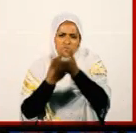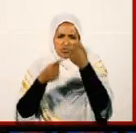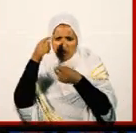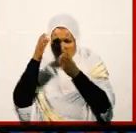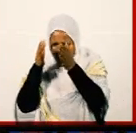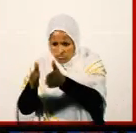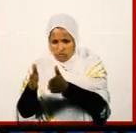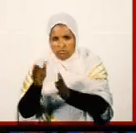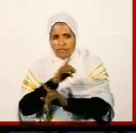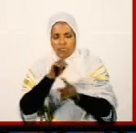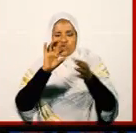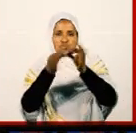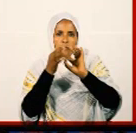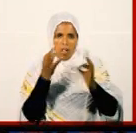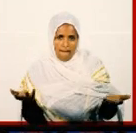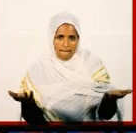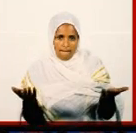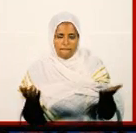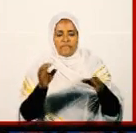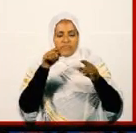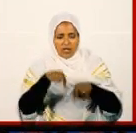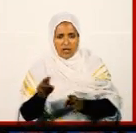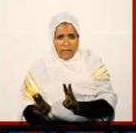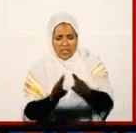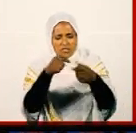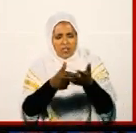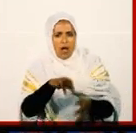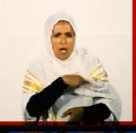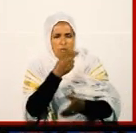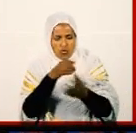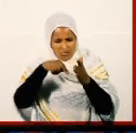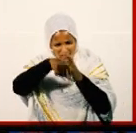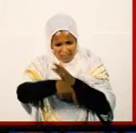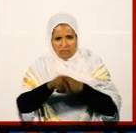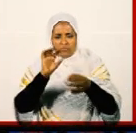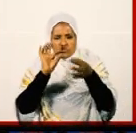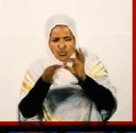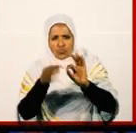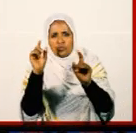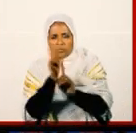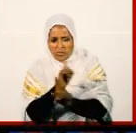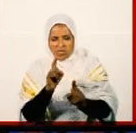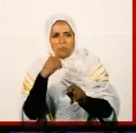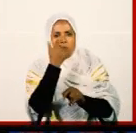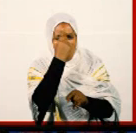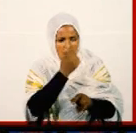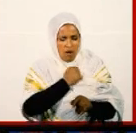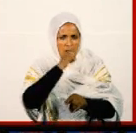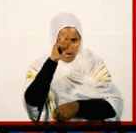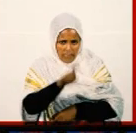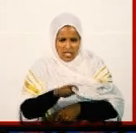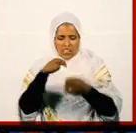ጾሙን አንጠልጥለን ከሆነ ትርጉም የለውም። እግረ መንገዱን ስለ ሃይማኖታቸው ማጥናት ሃይማኖት ማለት ምን ማለት እንደው ማንን